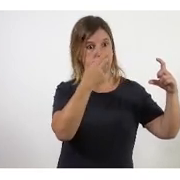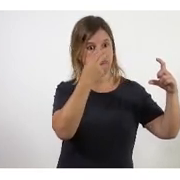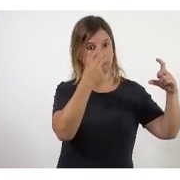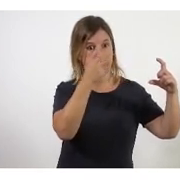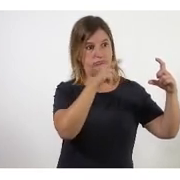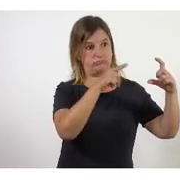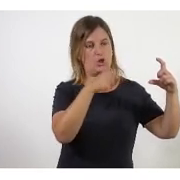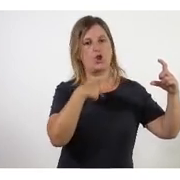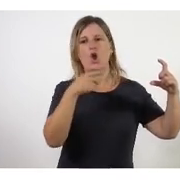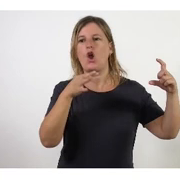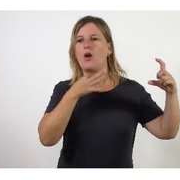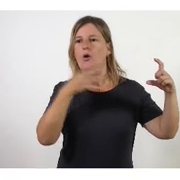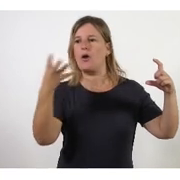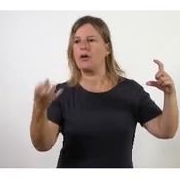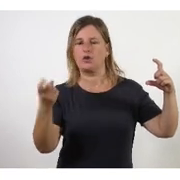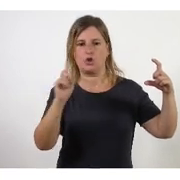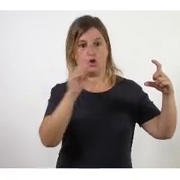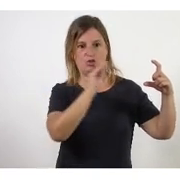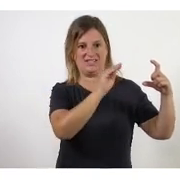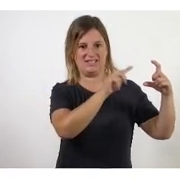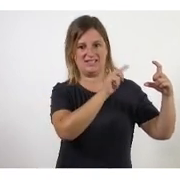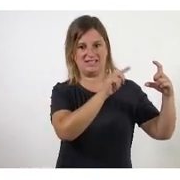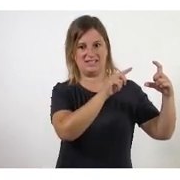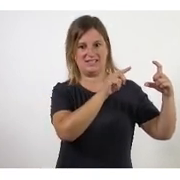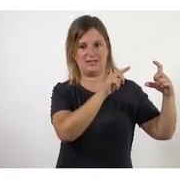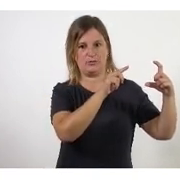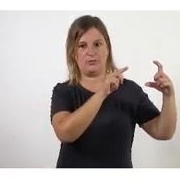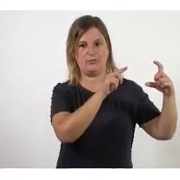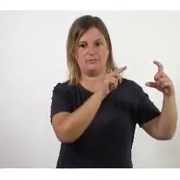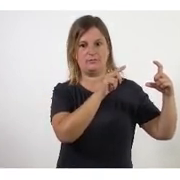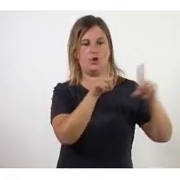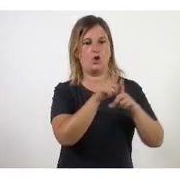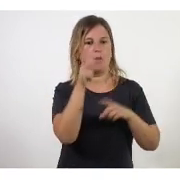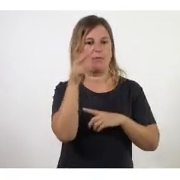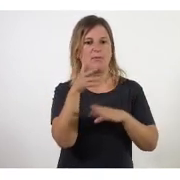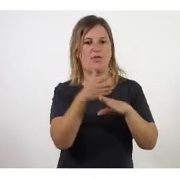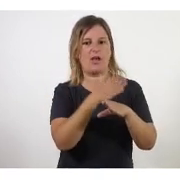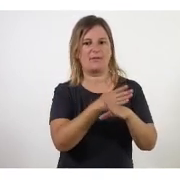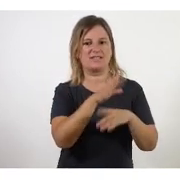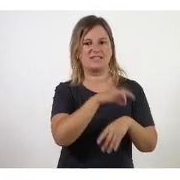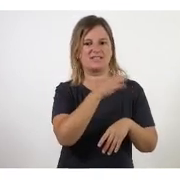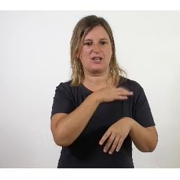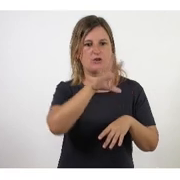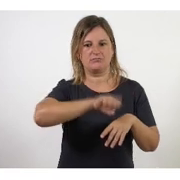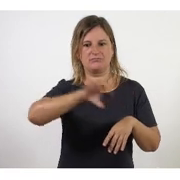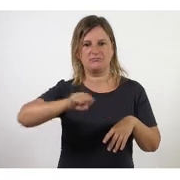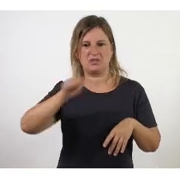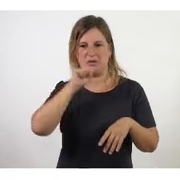vídeo. No gravo jo explicant coses, sinó que les explica ell. Recordeu-vos el vídeo que us he ensenyat abans d'aquell senyor que va recollir